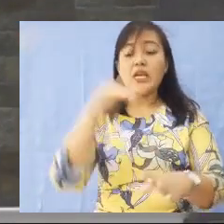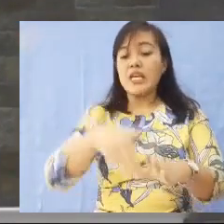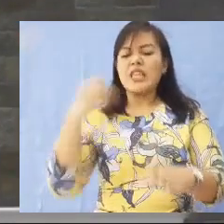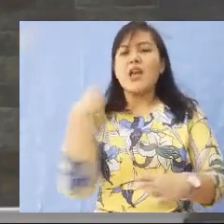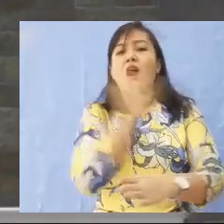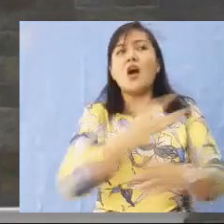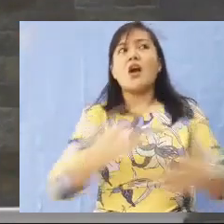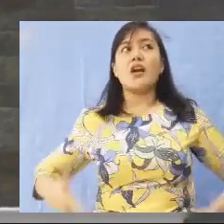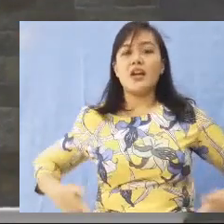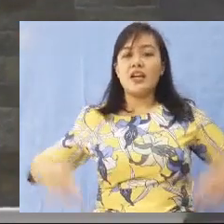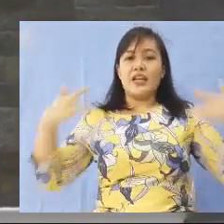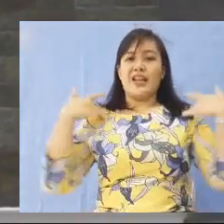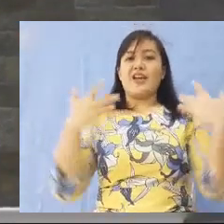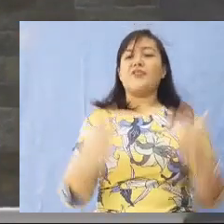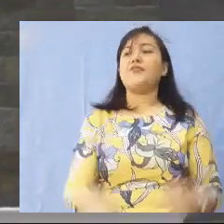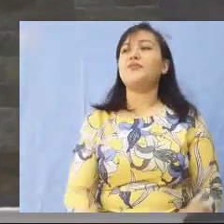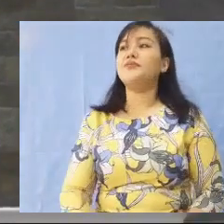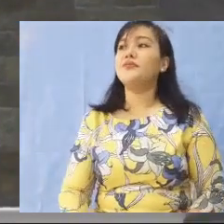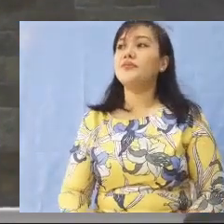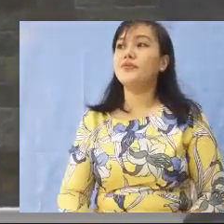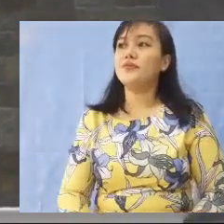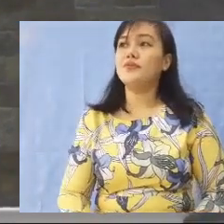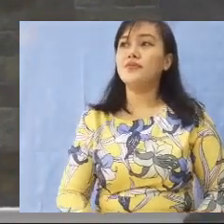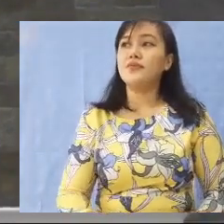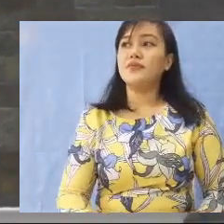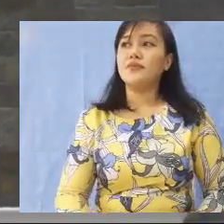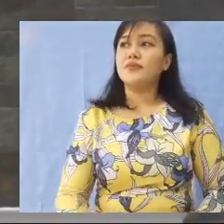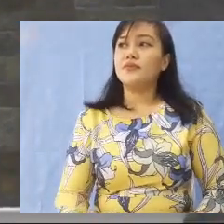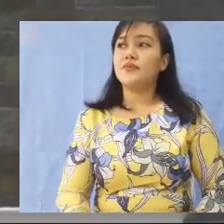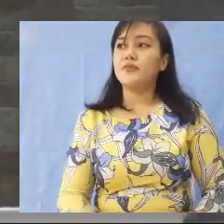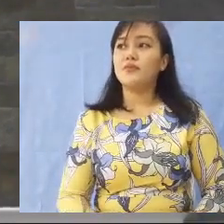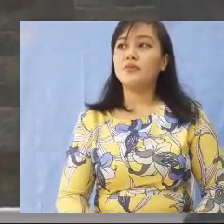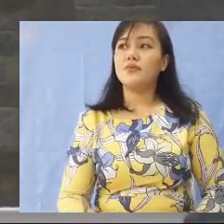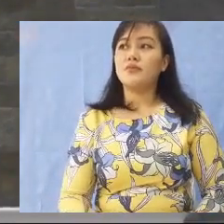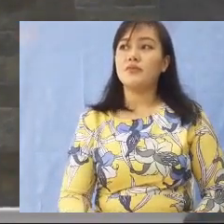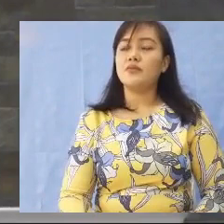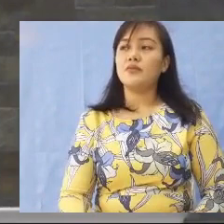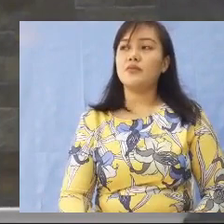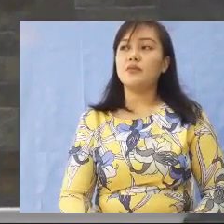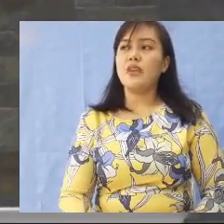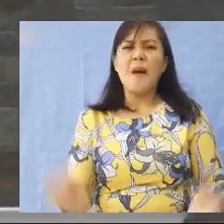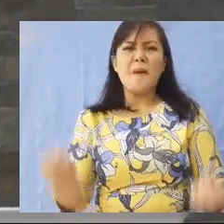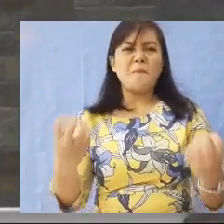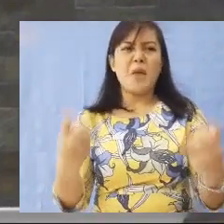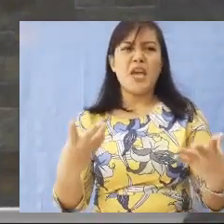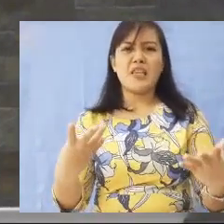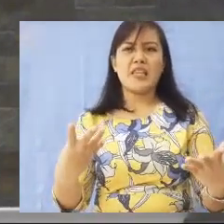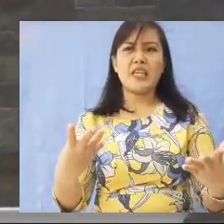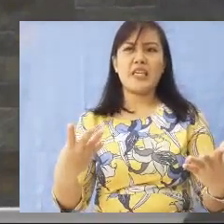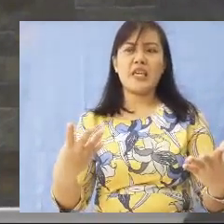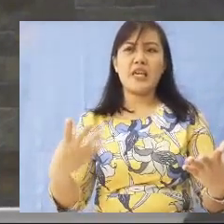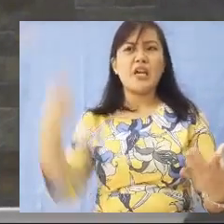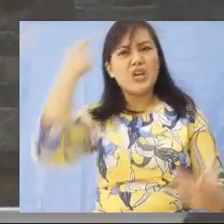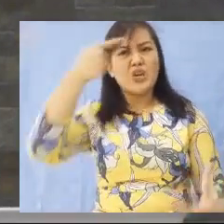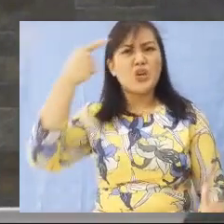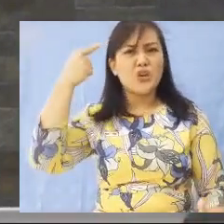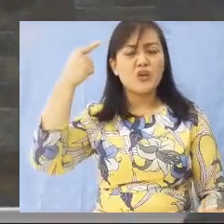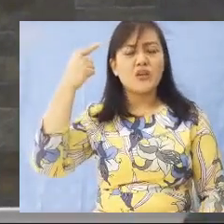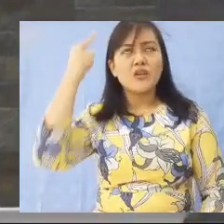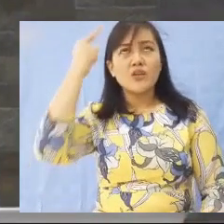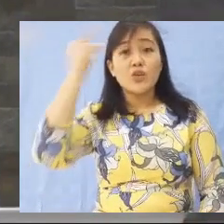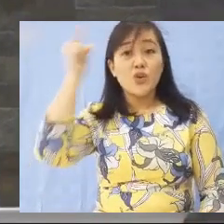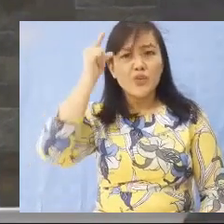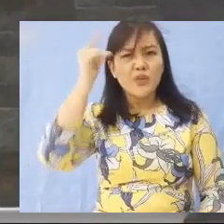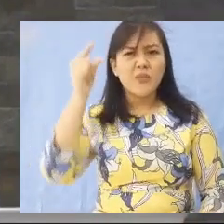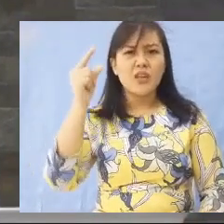mga politicians na magaling lang magsalita. Maraming tao ang distress, maraming tao ang discouraged, kasi may